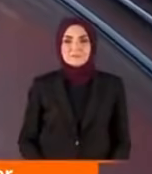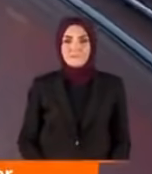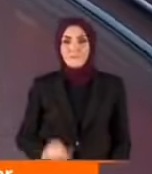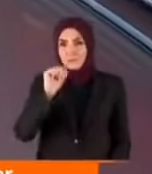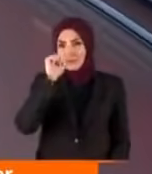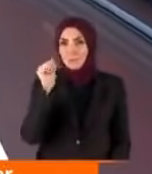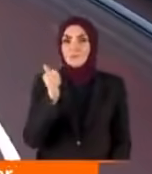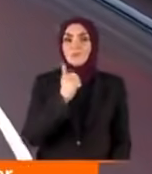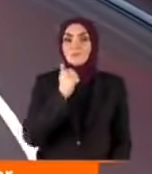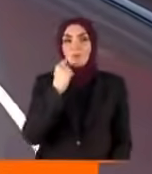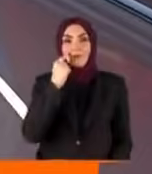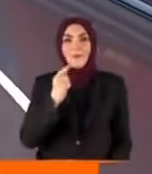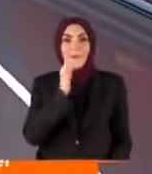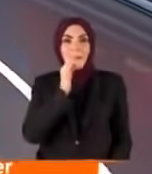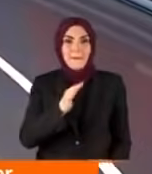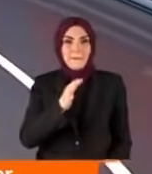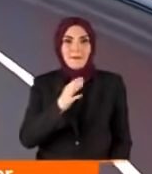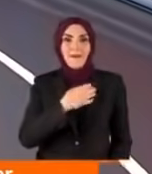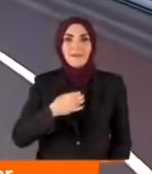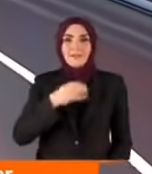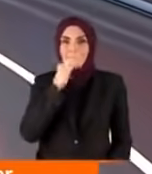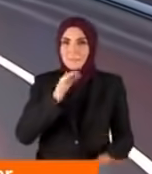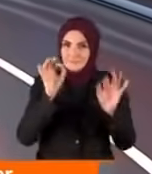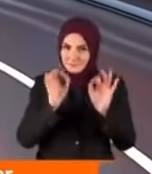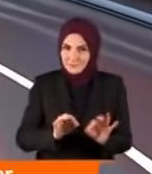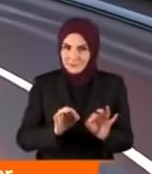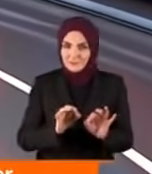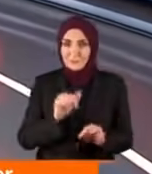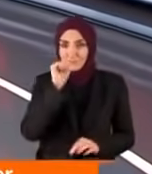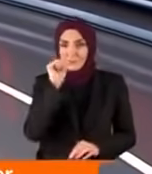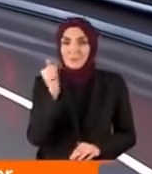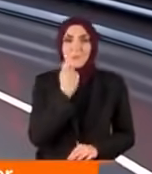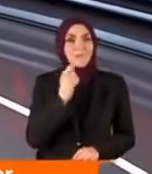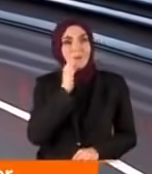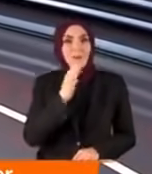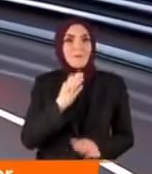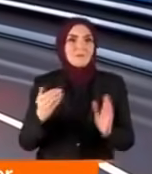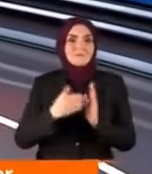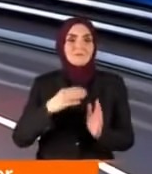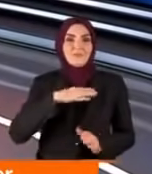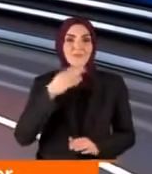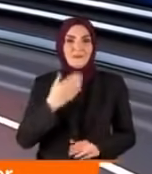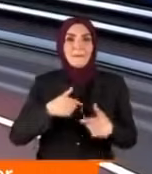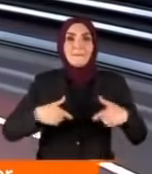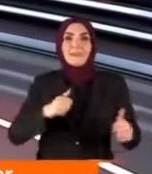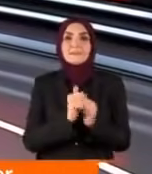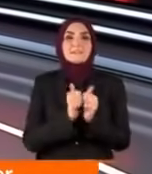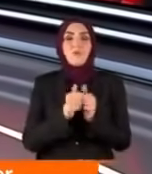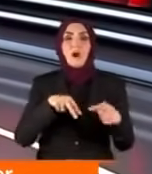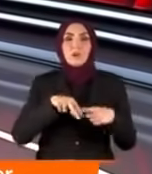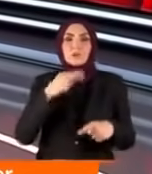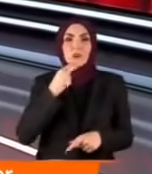Gurur dolu haberle başlamıştık ana haberi. Gurur dolu bir haber daha aktaralım. Milli sporcumuz Ayşe Begüm Onbaşı aerobik jimnastik